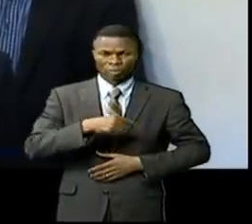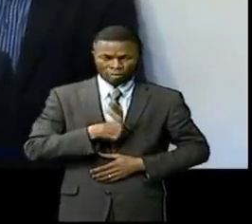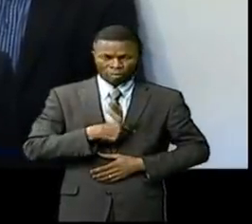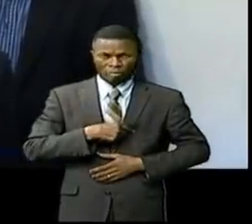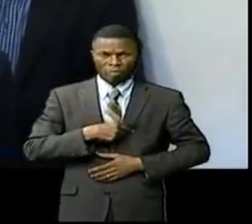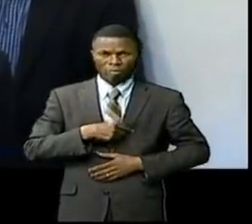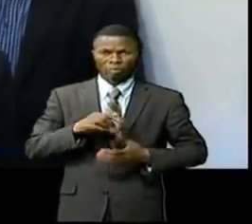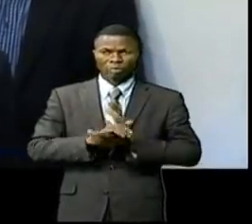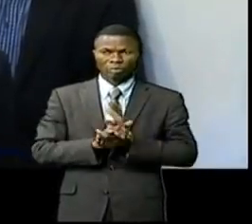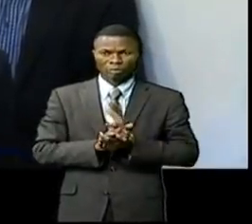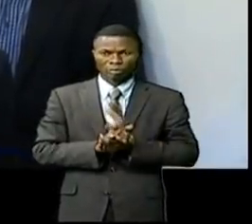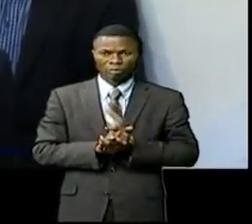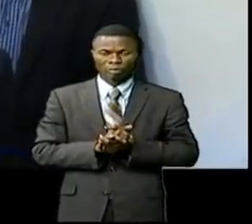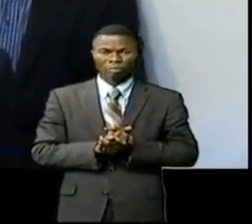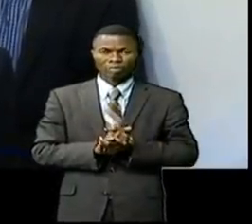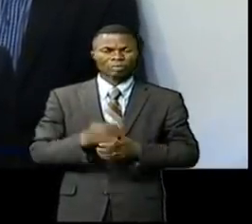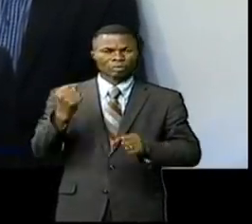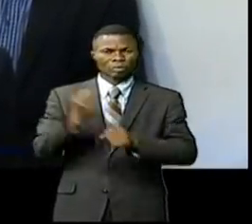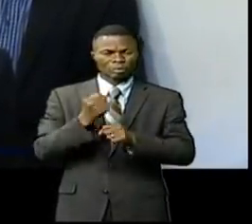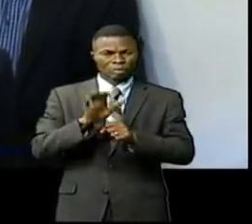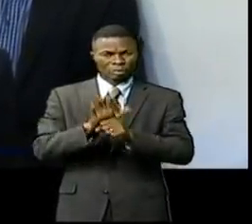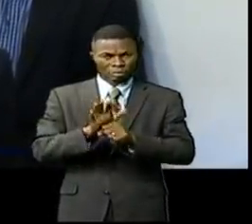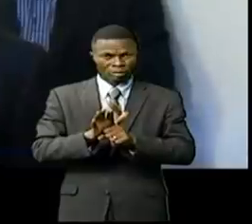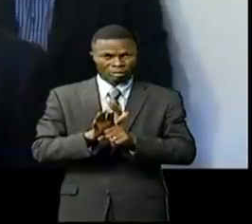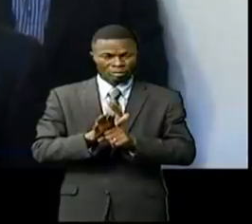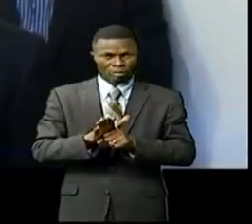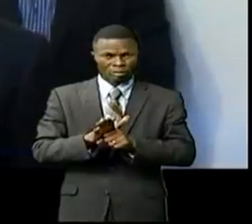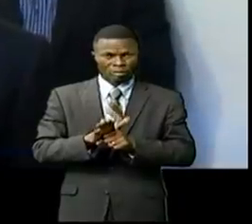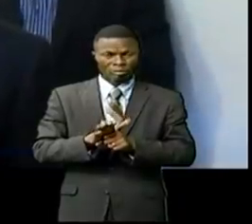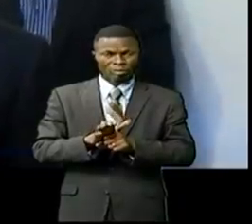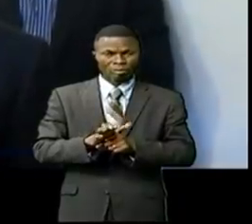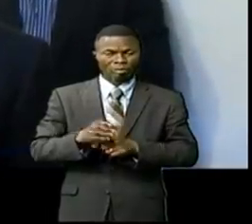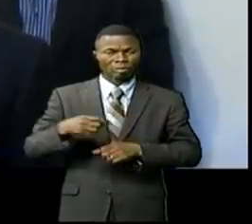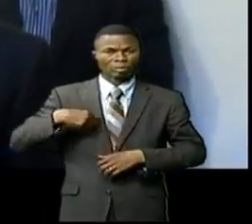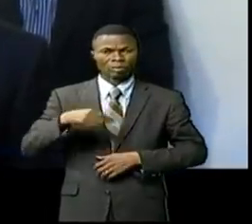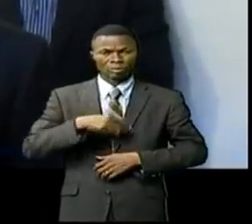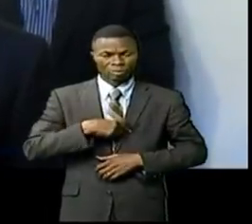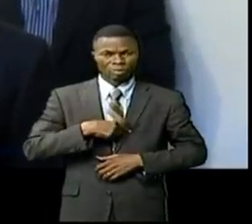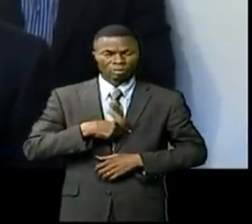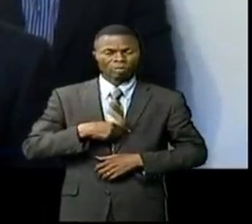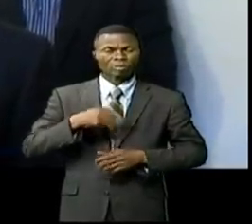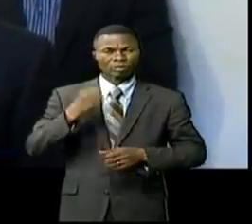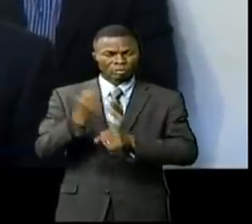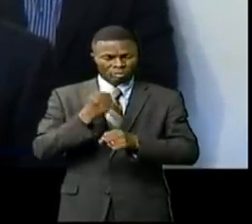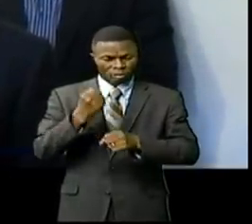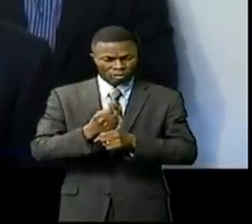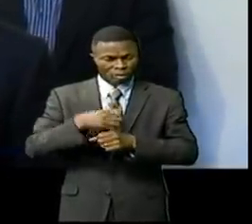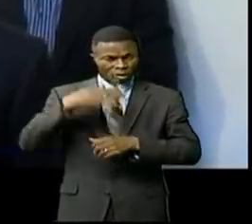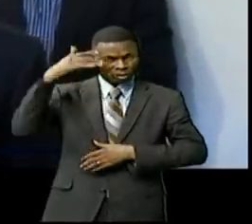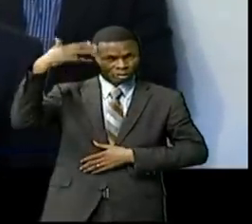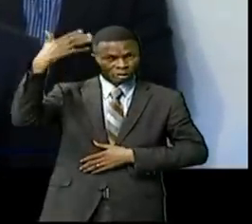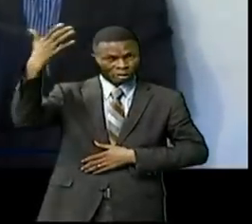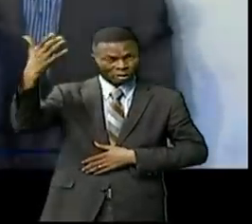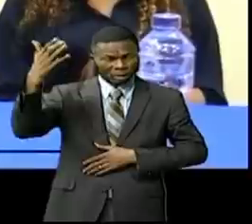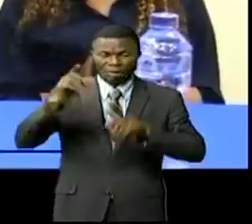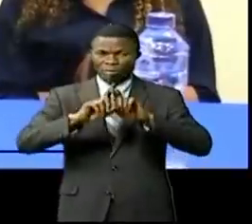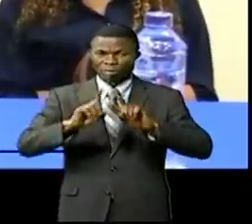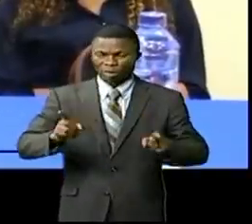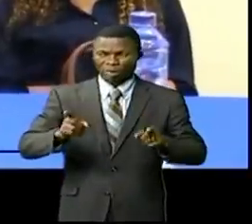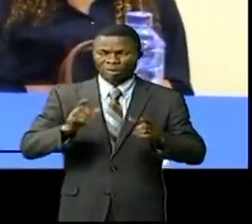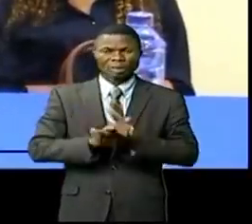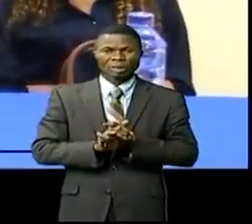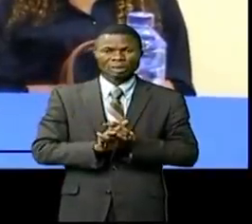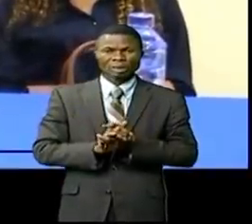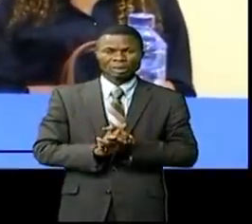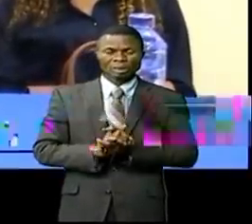notre discours. C'est ce qui est important. On fait d'abord l'alliance et il y aura une autre étape. En dehors